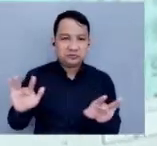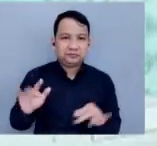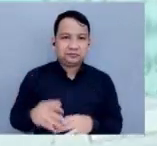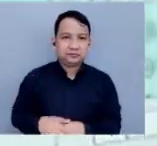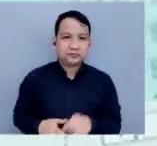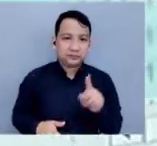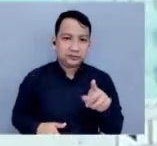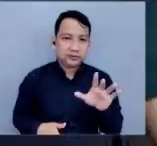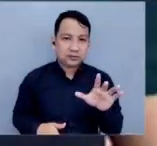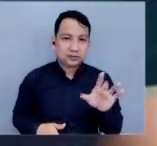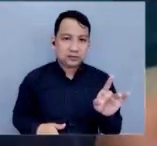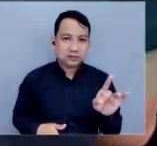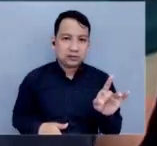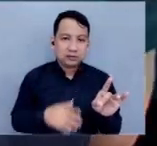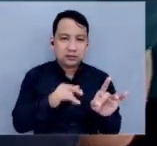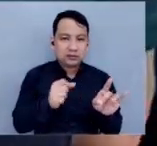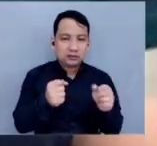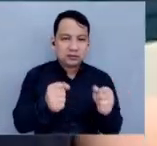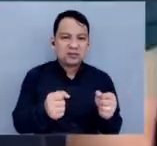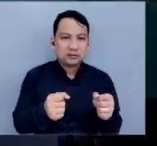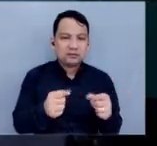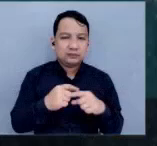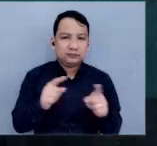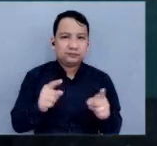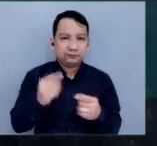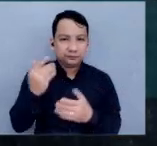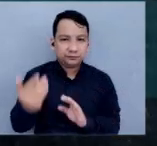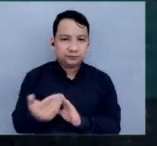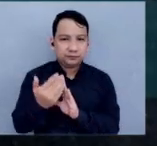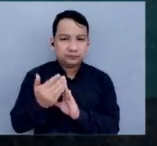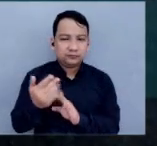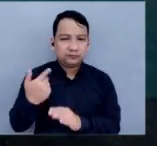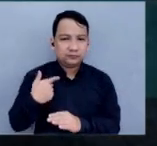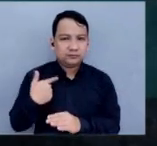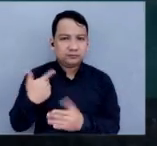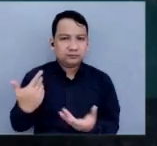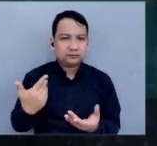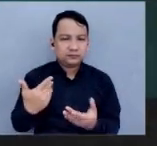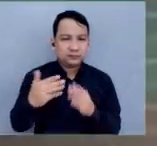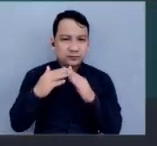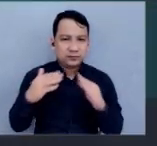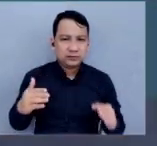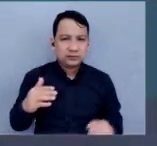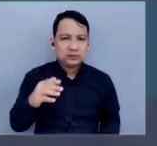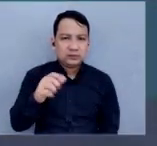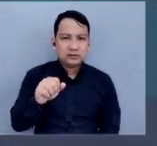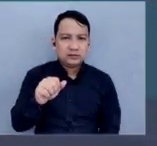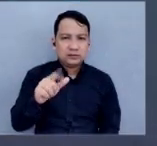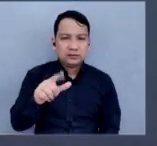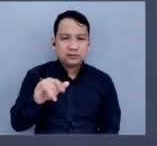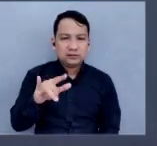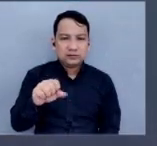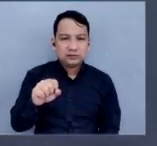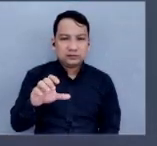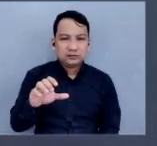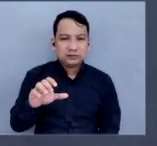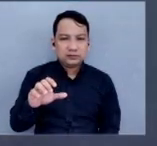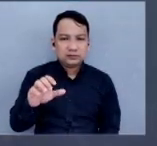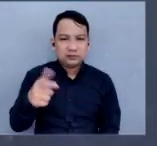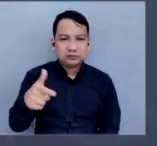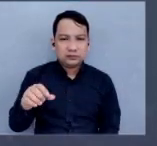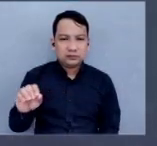ang numero sa Kalanchao Street. Pero ayon sa mga humarap sa News 5, wala raw nakatirang Alice Guo roon. Pero basta dito po ma'am,